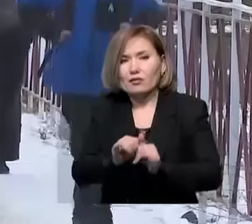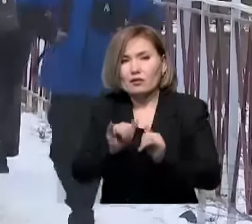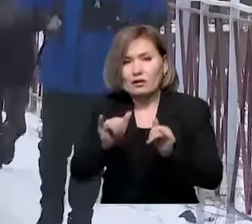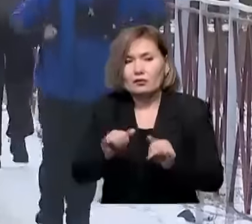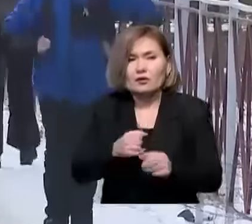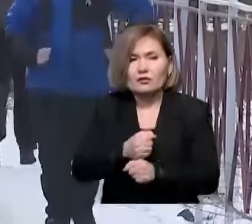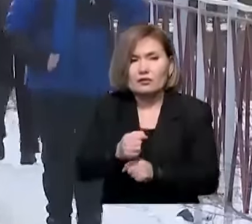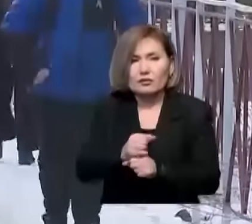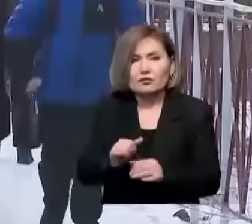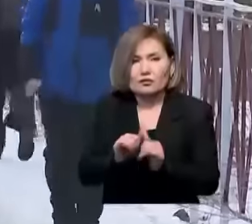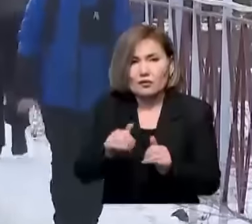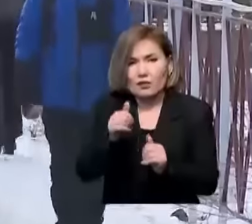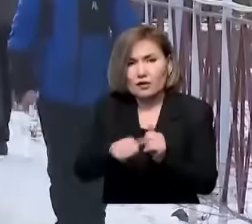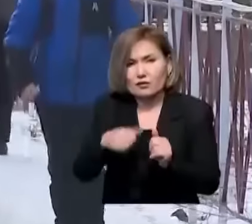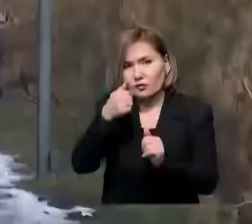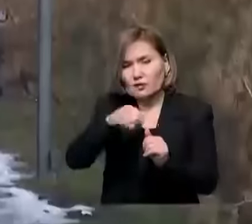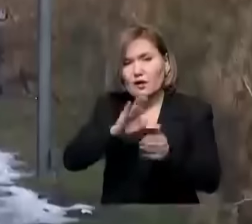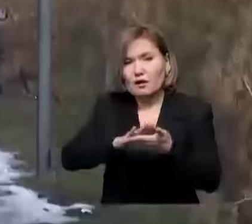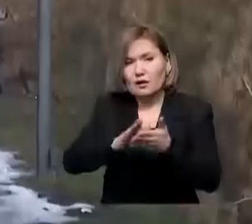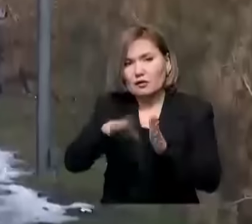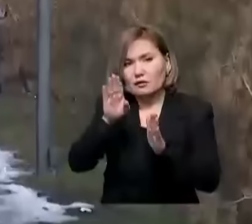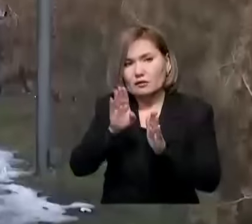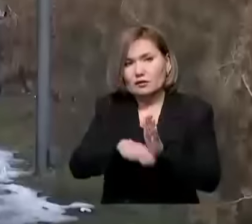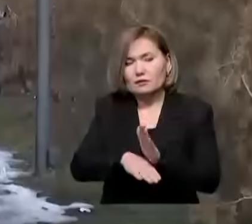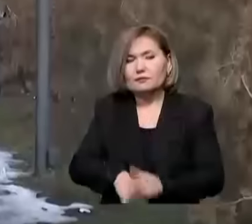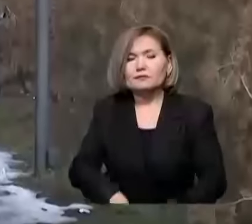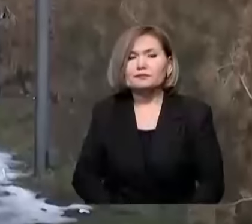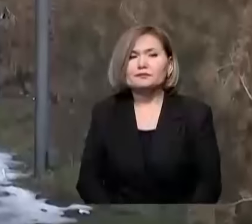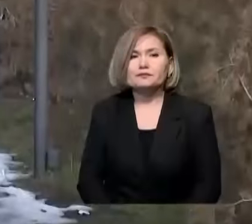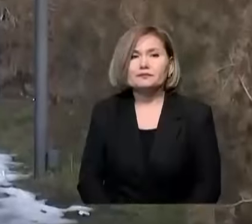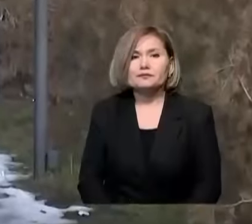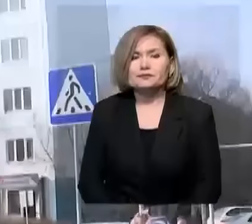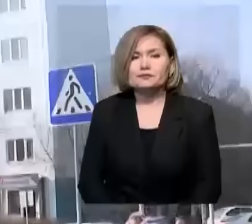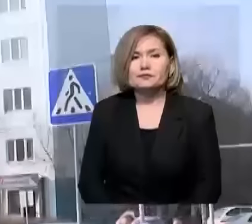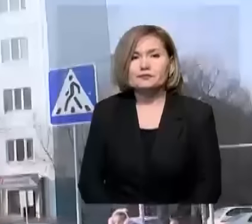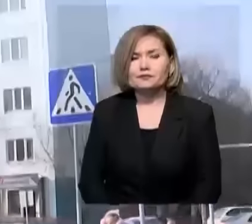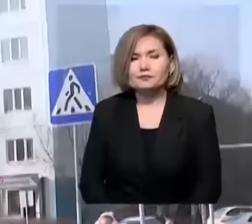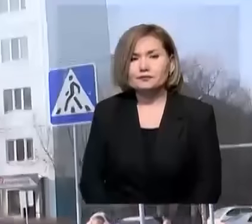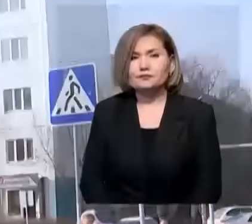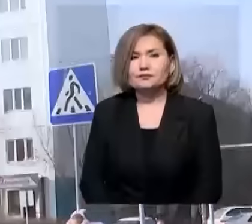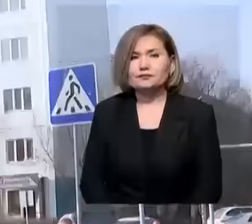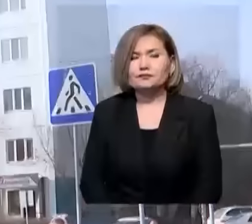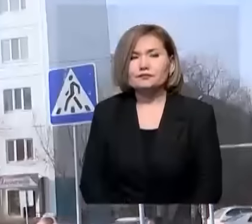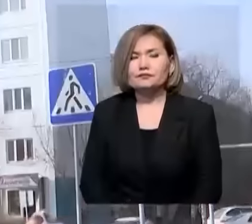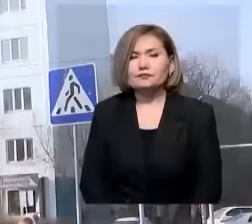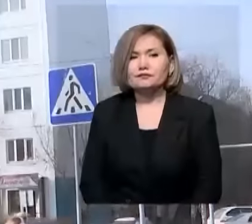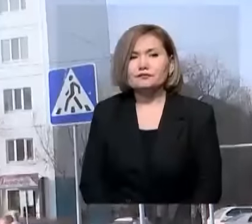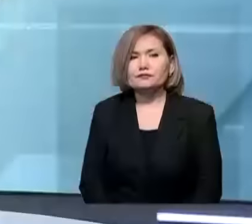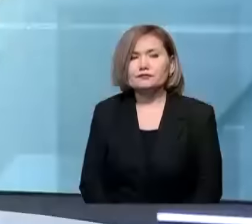дейді мамандар. Алмас Садуақас, Аят Дүйсенбаев, 24 кезет, Алматы облысы.